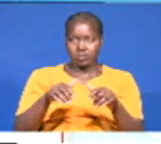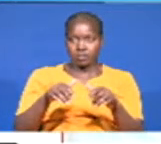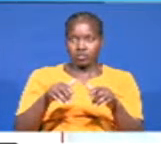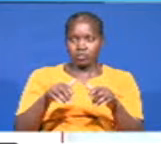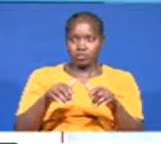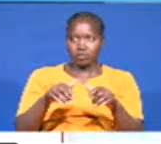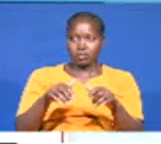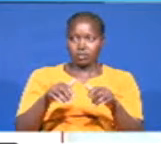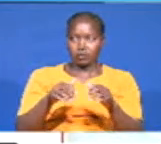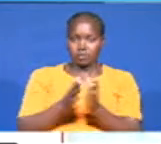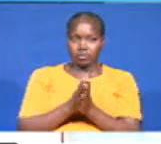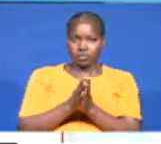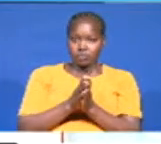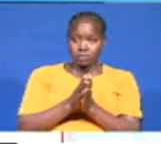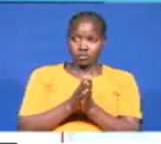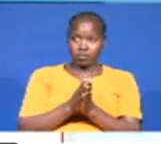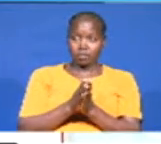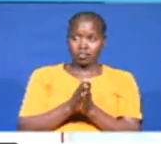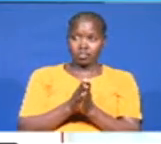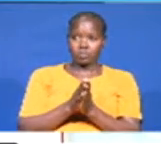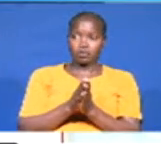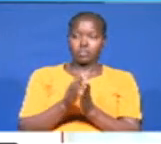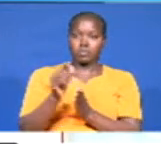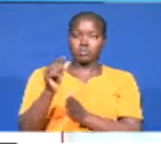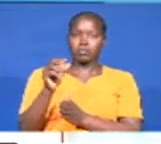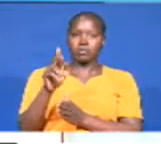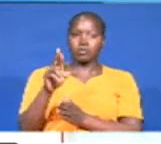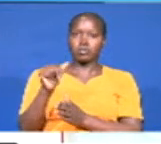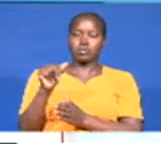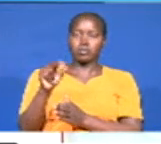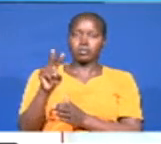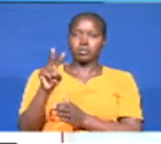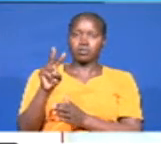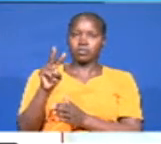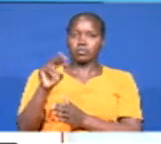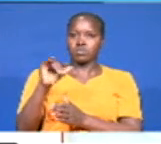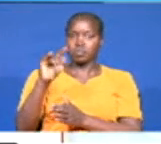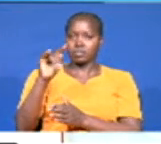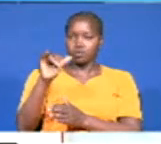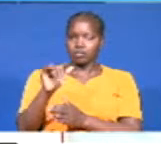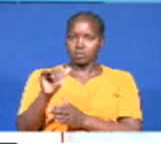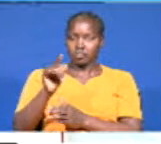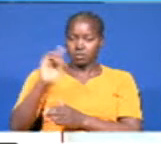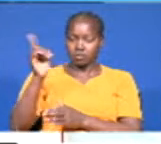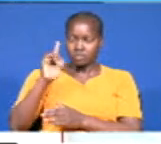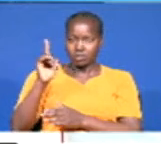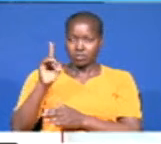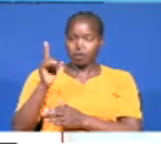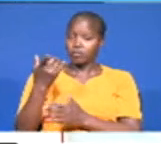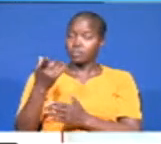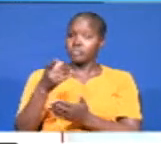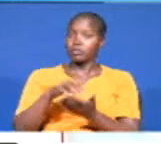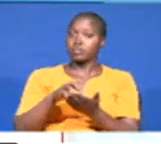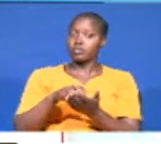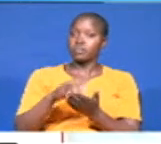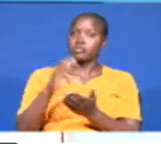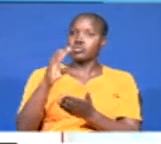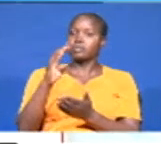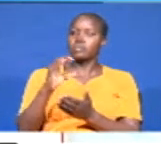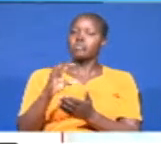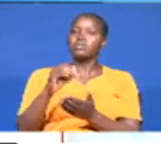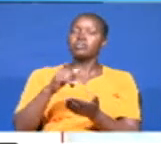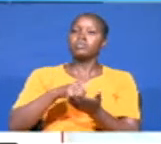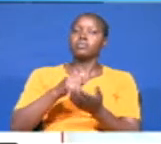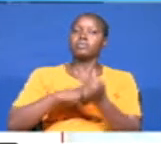katika kituo cha mtaala mpya wa elimu cha Gravity jijini Nairobi, walimu wamesema hali ya mtaala mpya wa elimu kuhusisha masomo ya